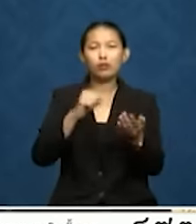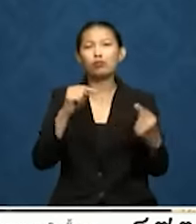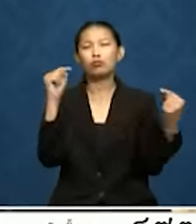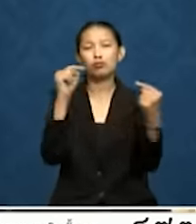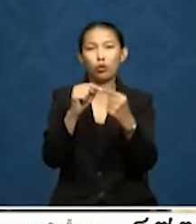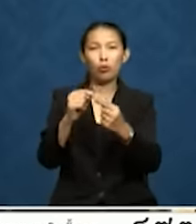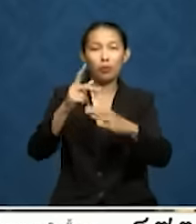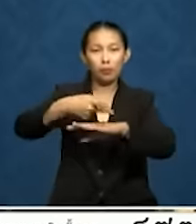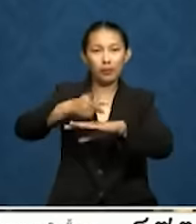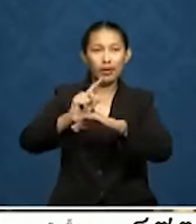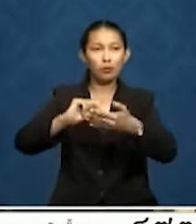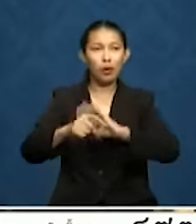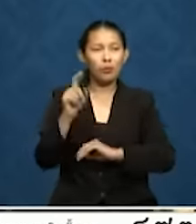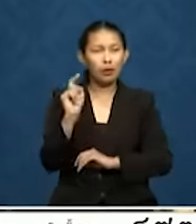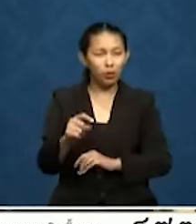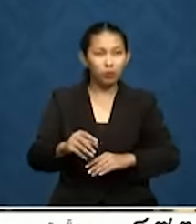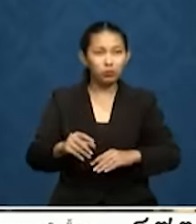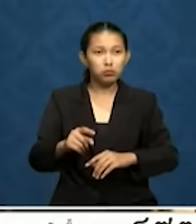านไม่ควรมีการที่จะ